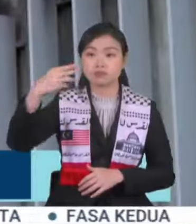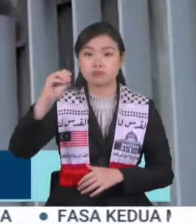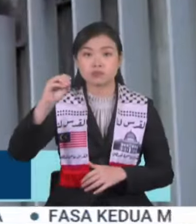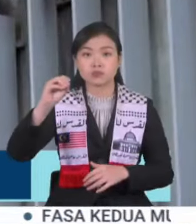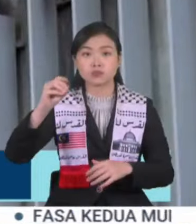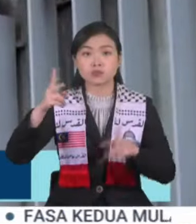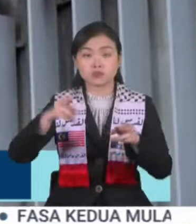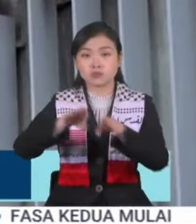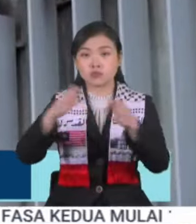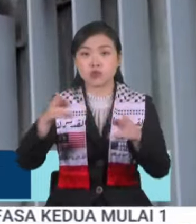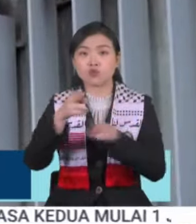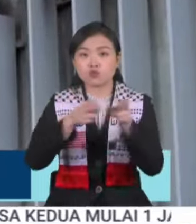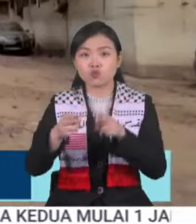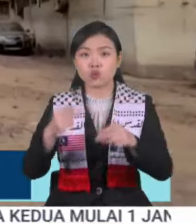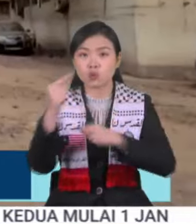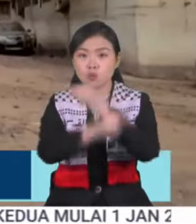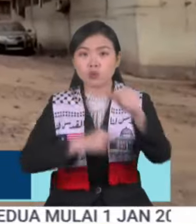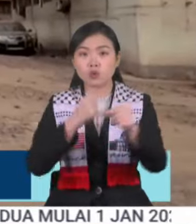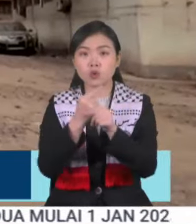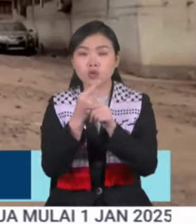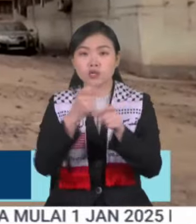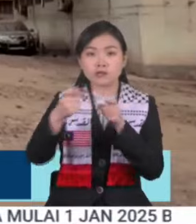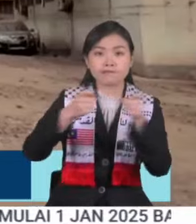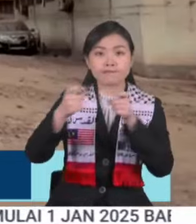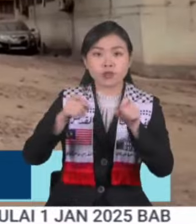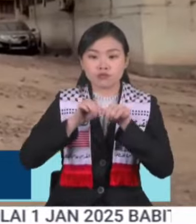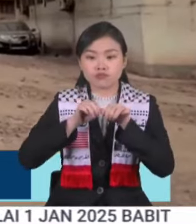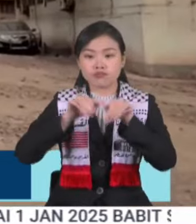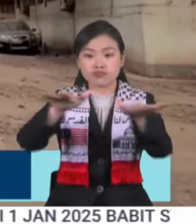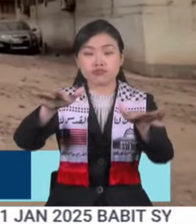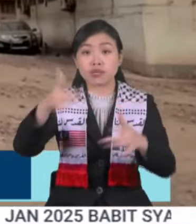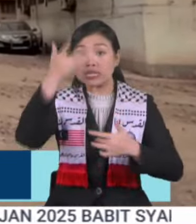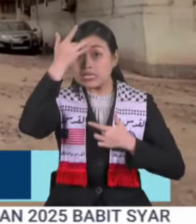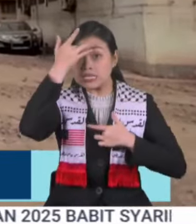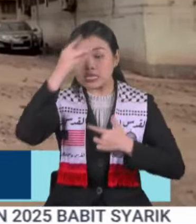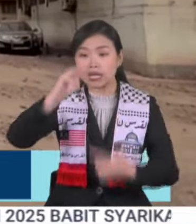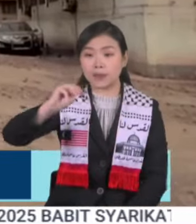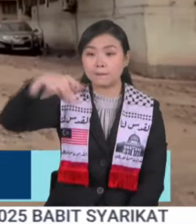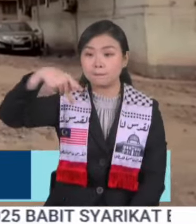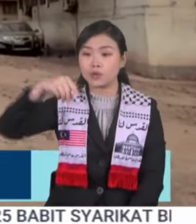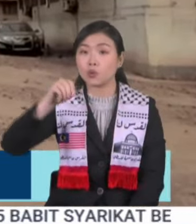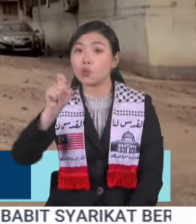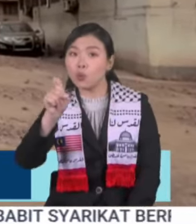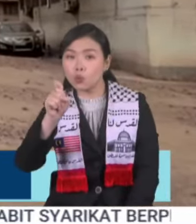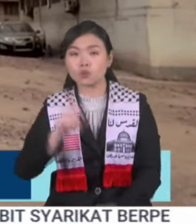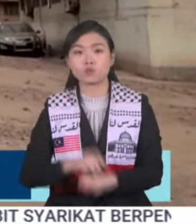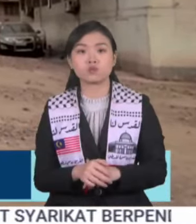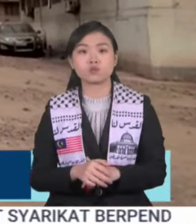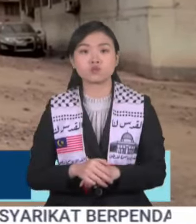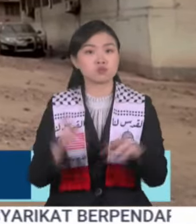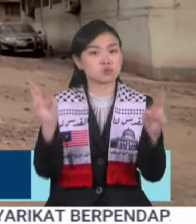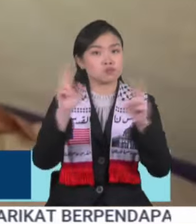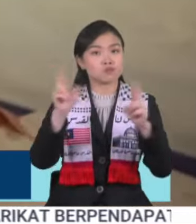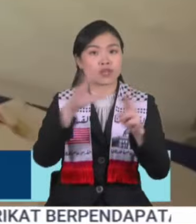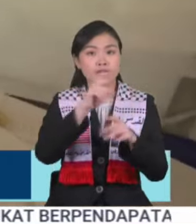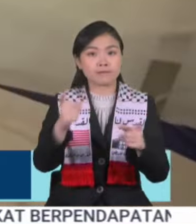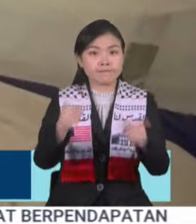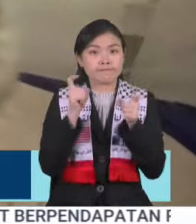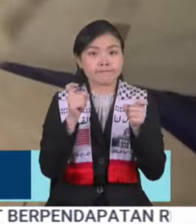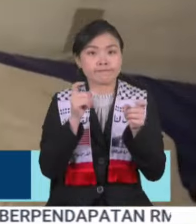WHO melancarkan usaha global untuk menangani penularan Mpox daripada manusia kepada manusia. Pelan kesiapsiagaan dan tindak